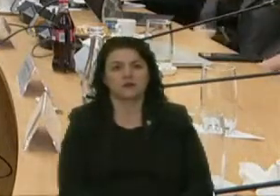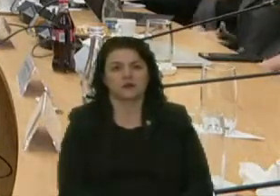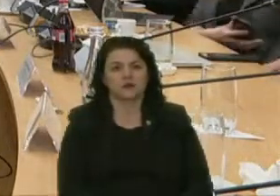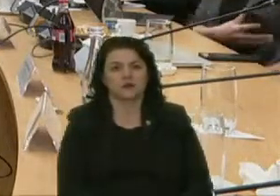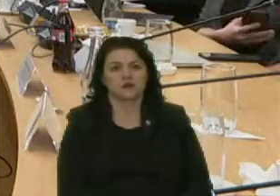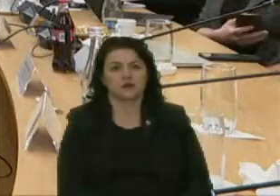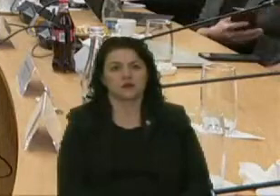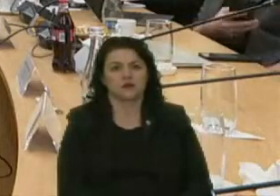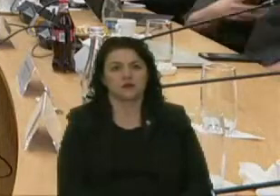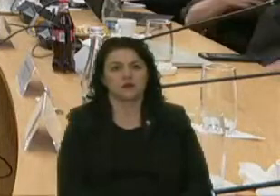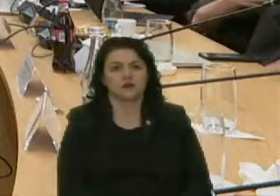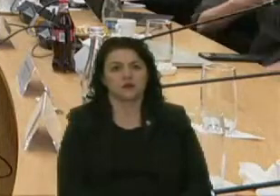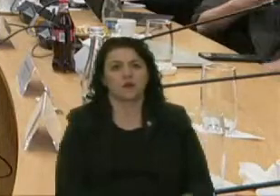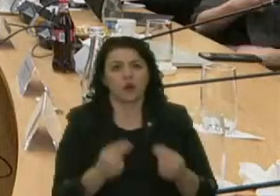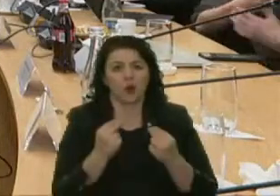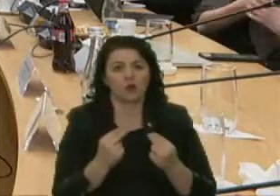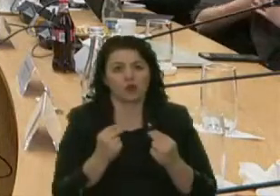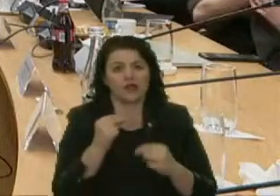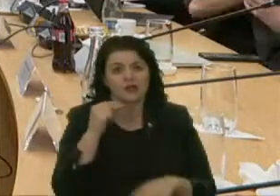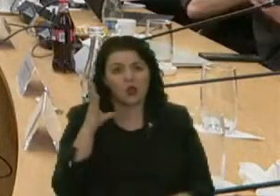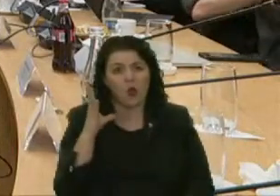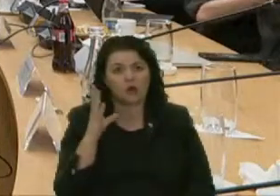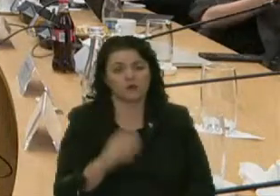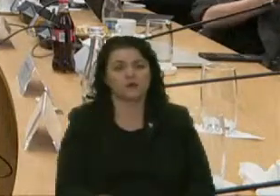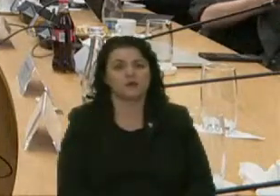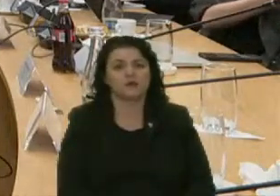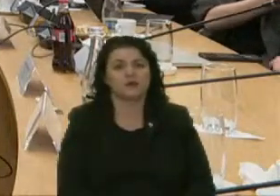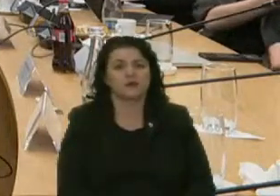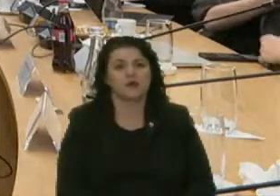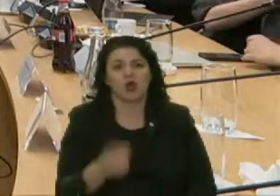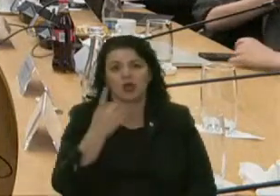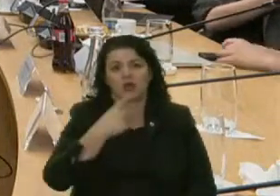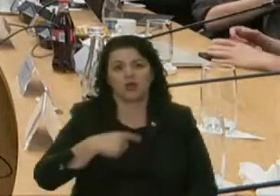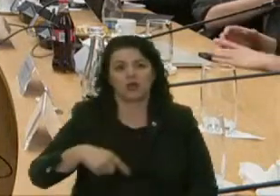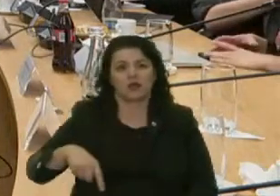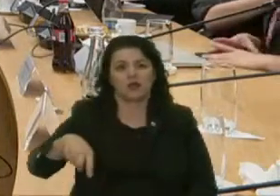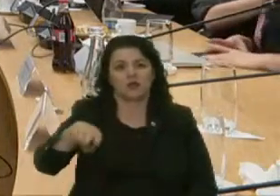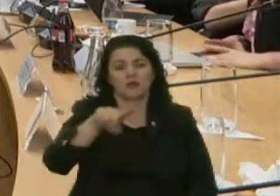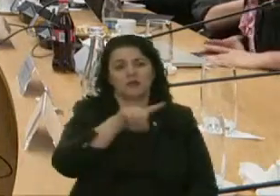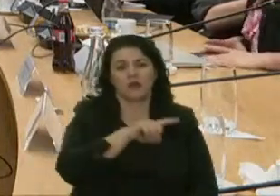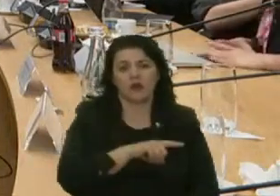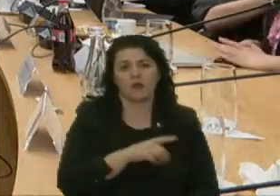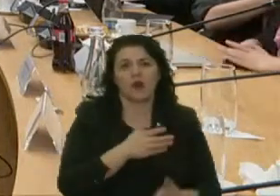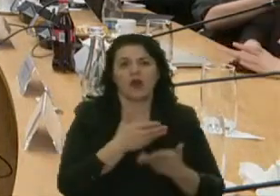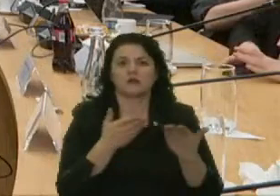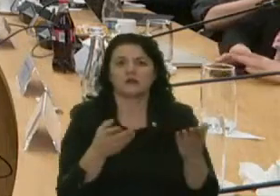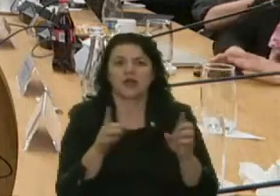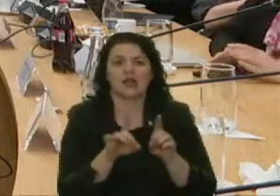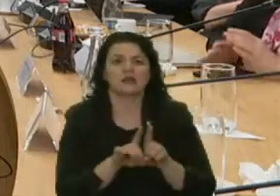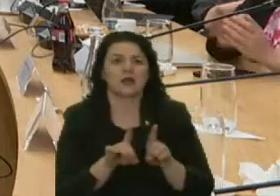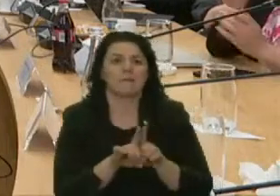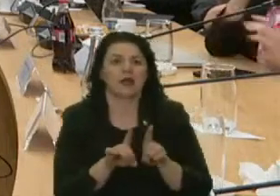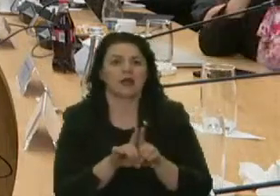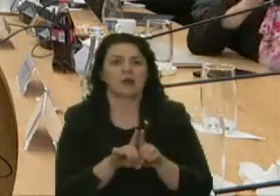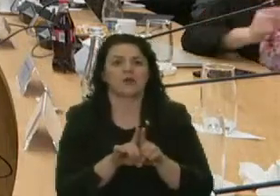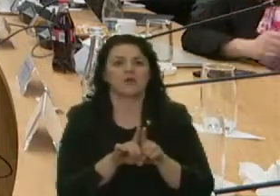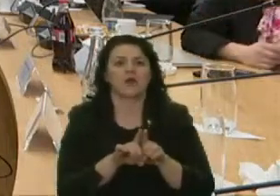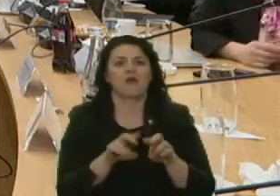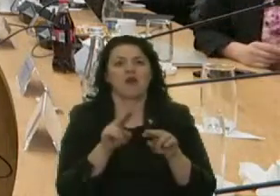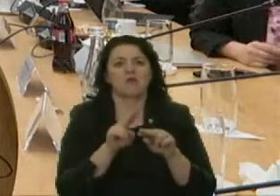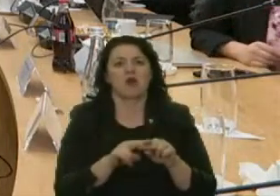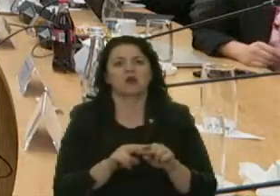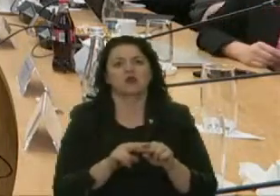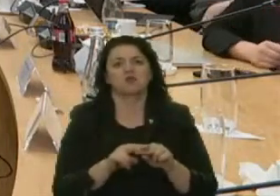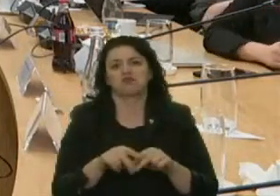ok Bună ziua distinse Doamne distinși domni de asemenea o să stau jos cu